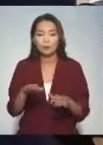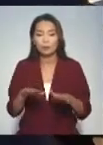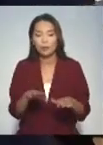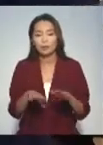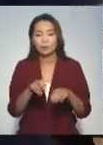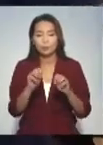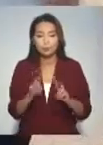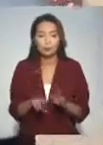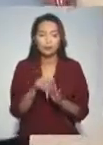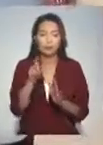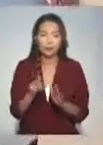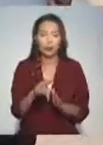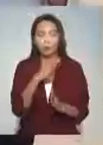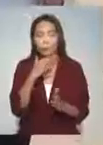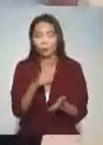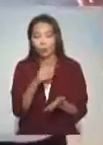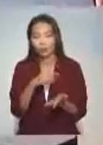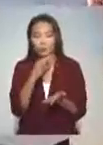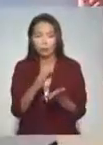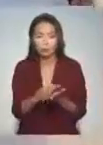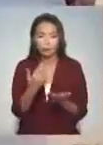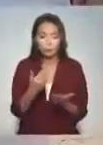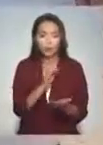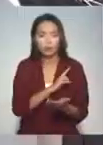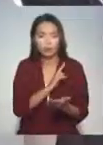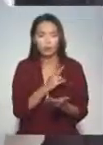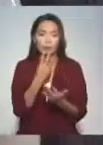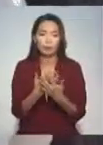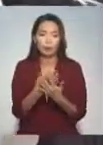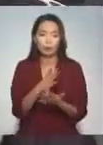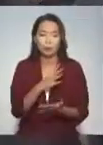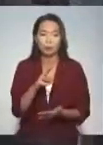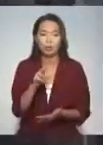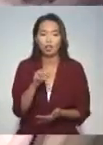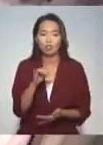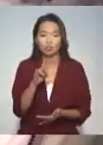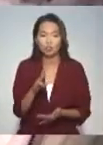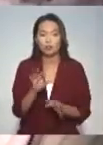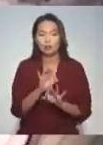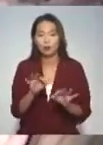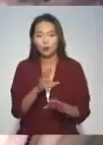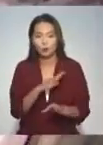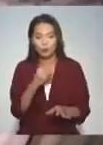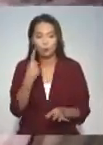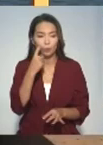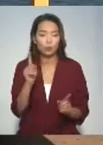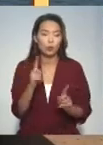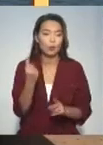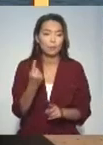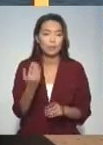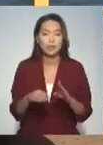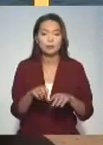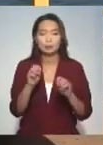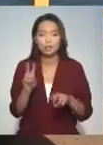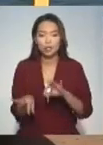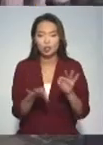провели кандидату небольшую экскурсию и ознакомились с рабочим процессом. Мейрам Кожикен тоже поднялся на вершину плотины и отметил, что его первая специальность